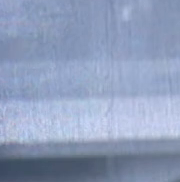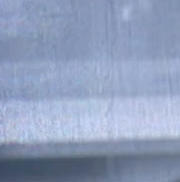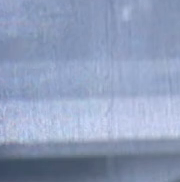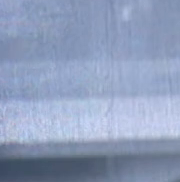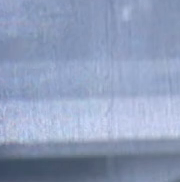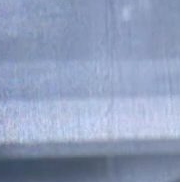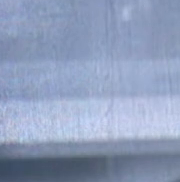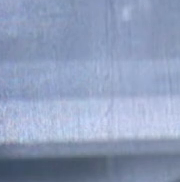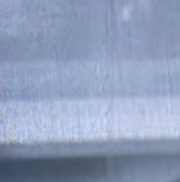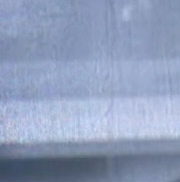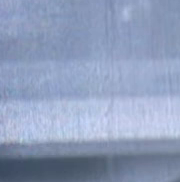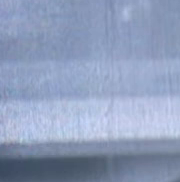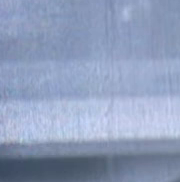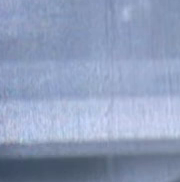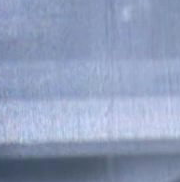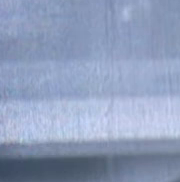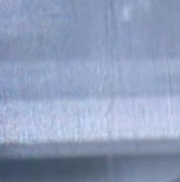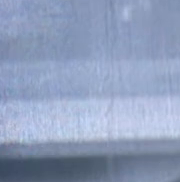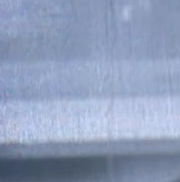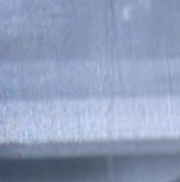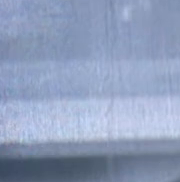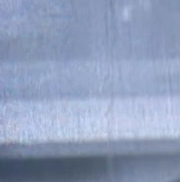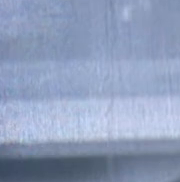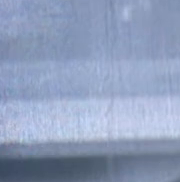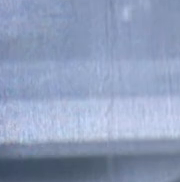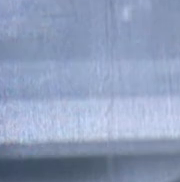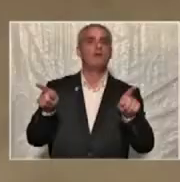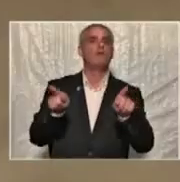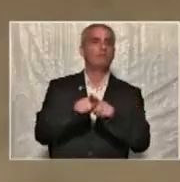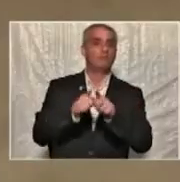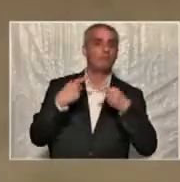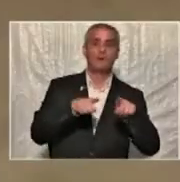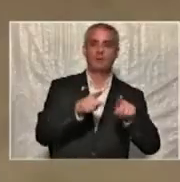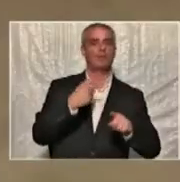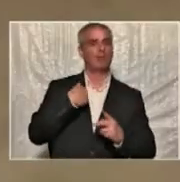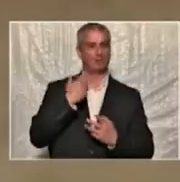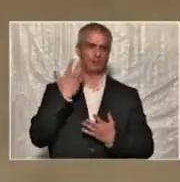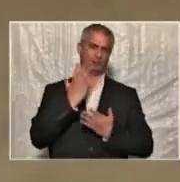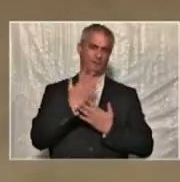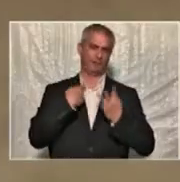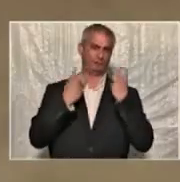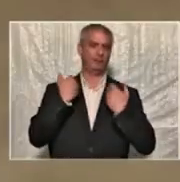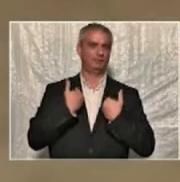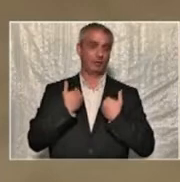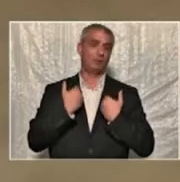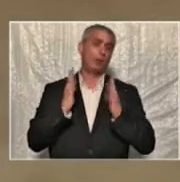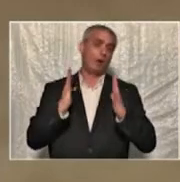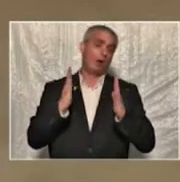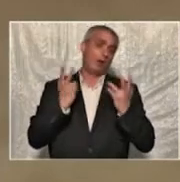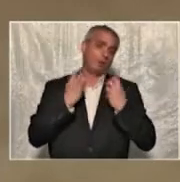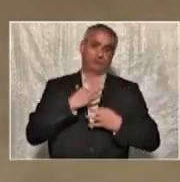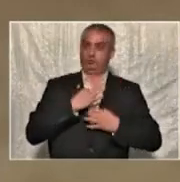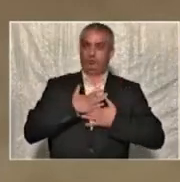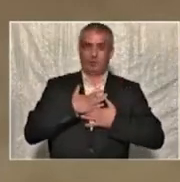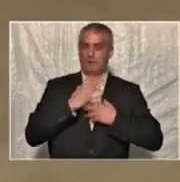השנים האחרונות. הנה קטע מנאומו אמש בכותל. הניסיון מלמד, וכזה הוא גם הניסיון